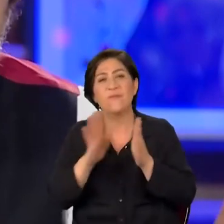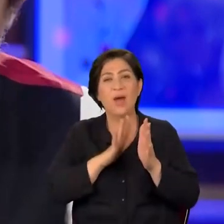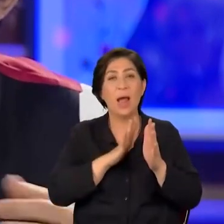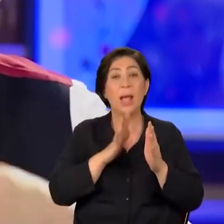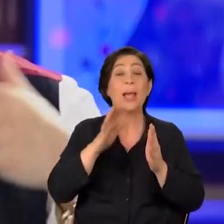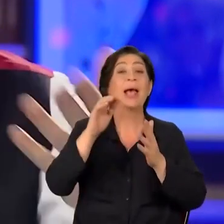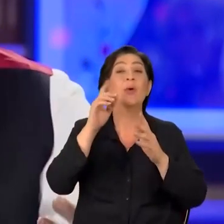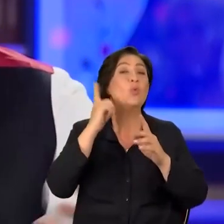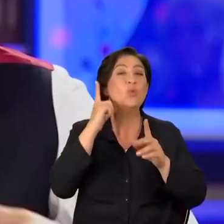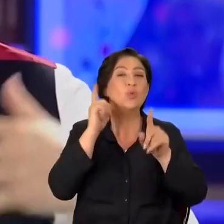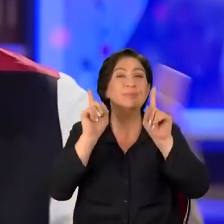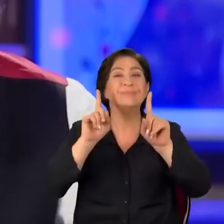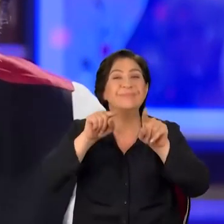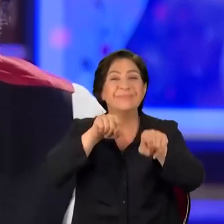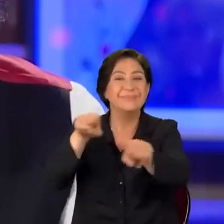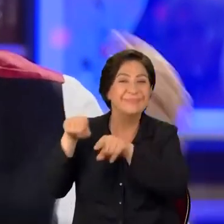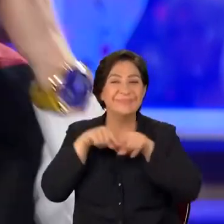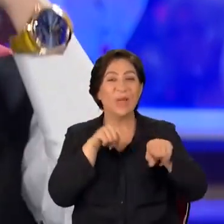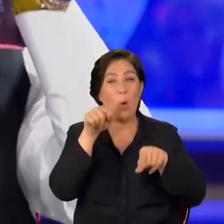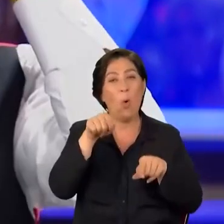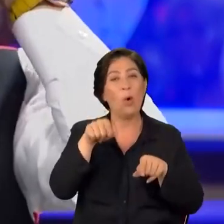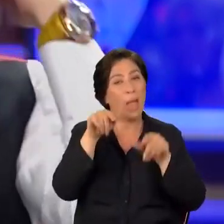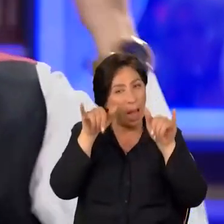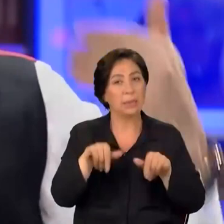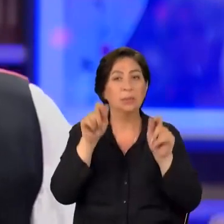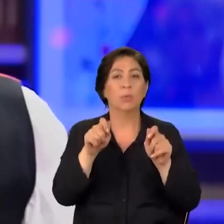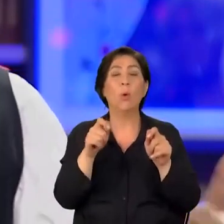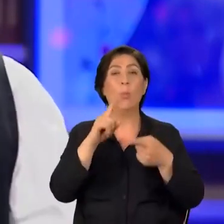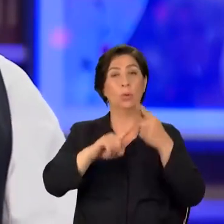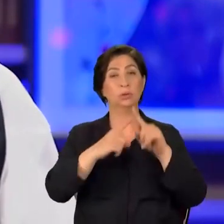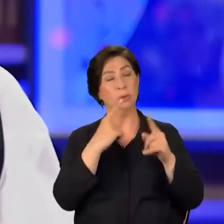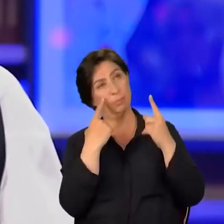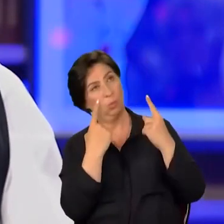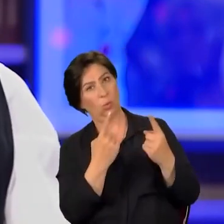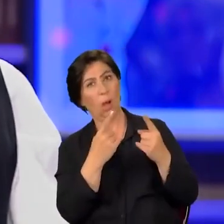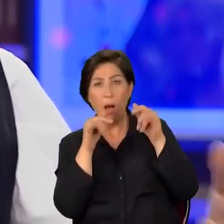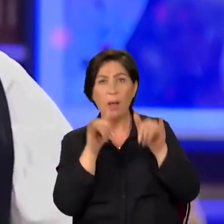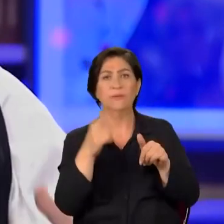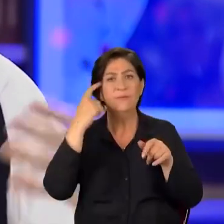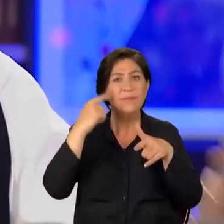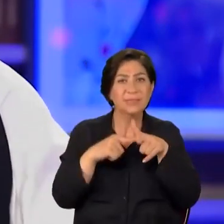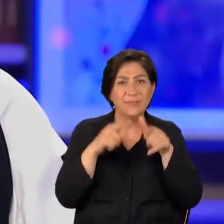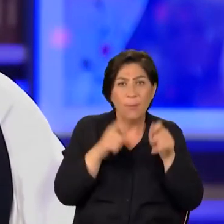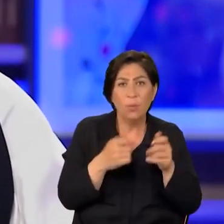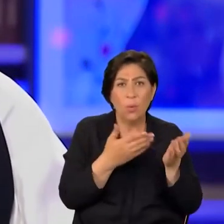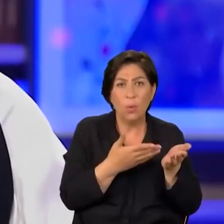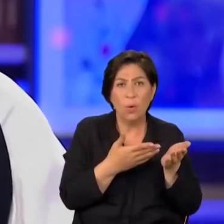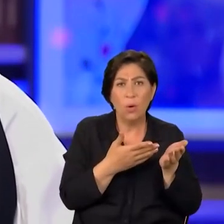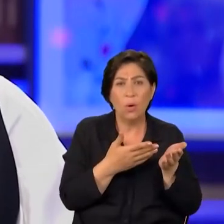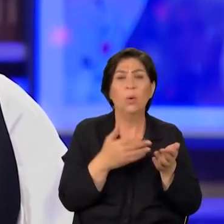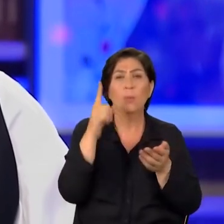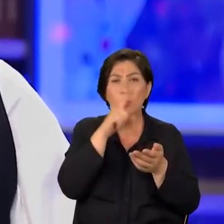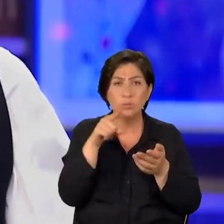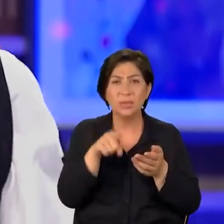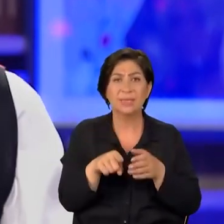akışı yapıyor. Magazin programlarında da felsefe yapılıyor. Hepsinde felsefe. Sonra bakıyoruz politikacılara. Onlar da felsefe yapılıyor.